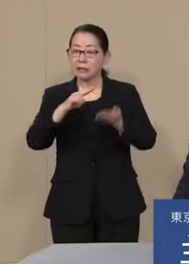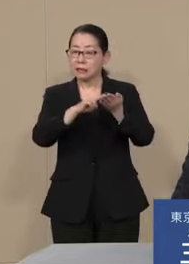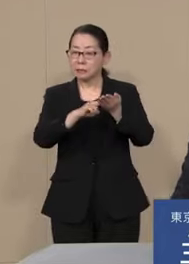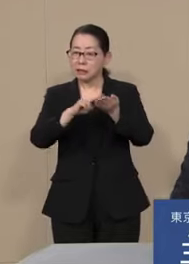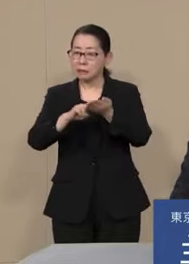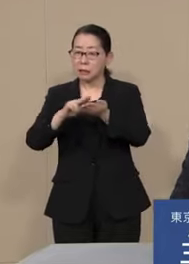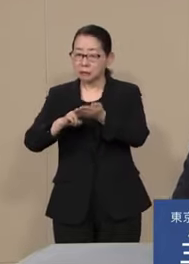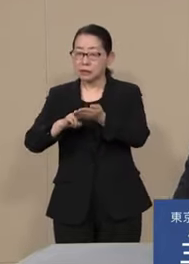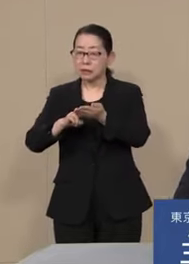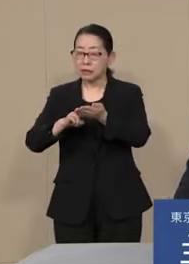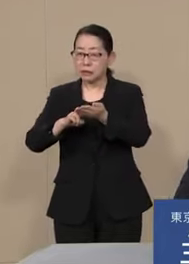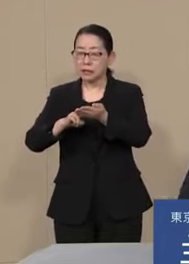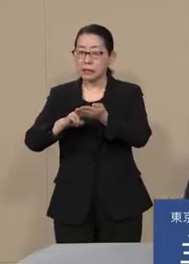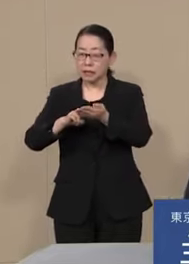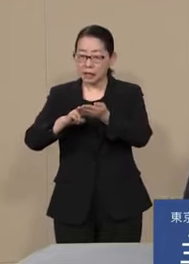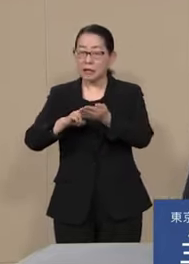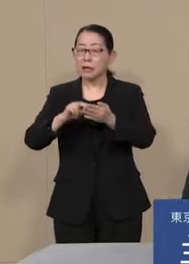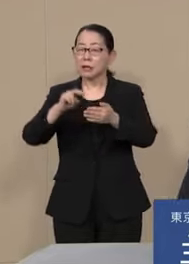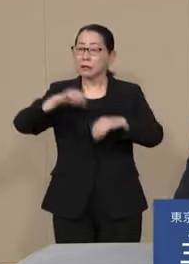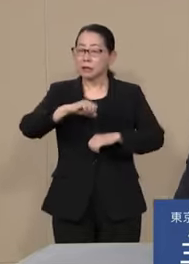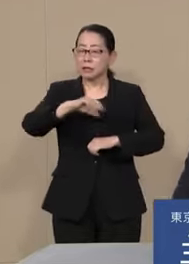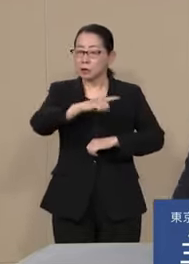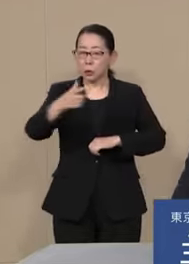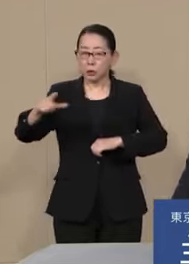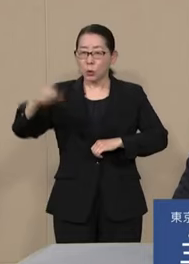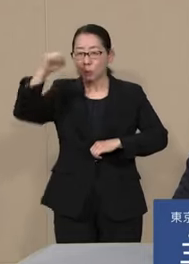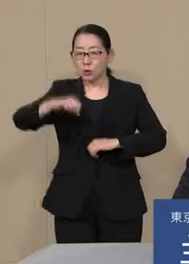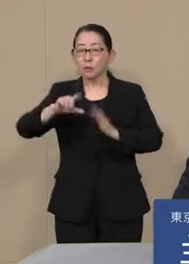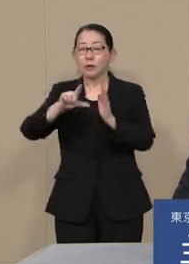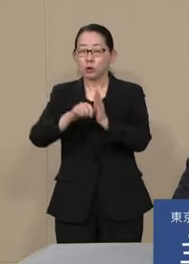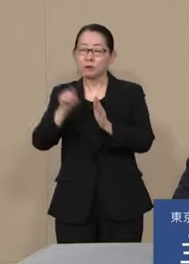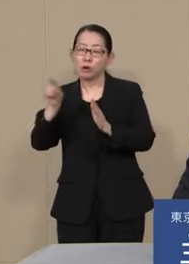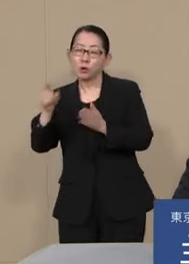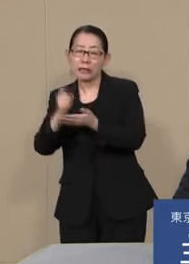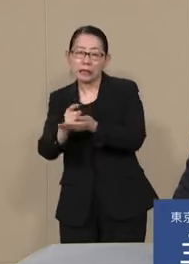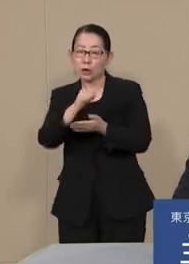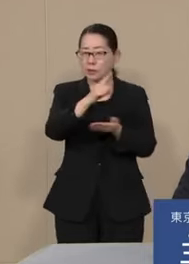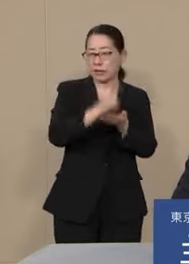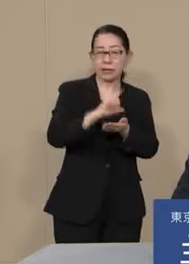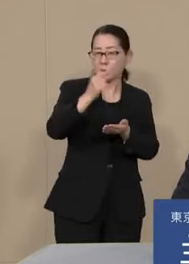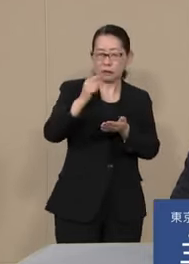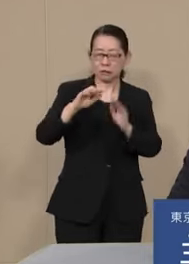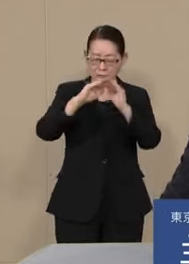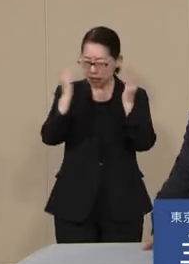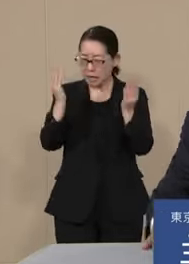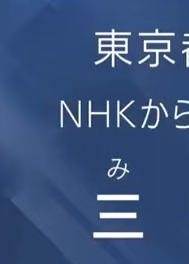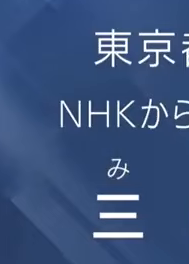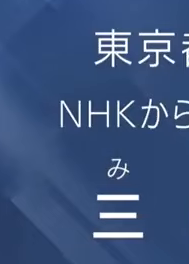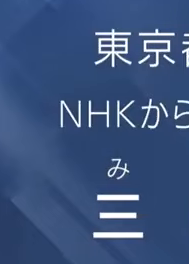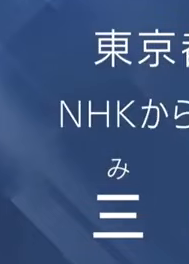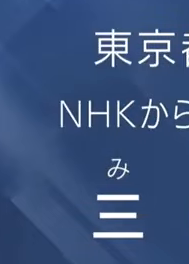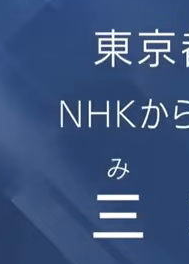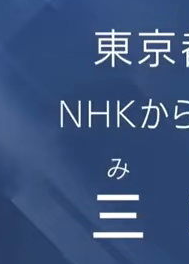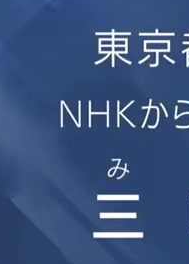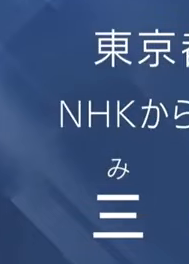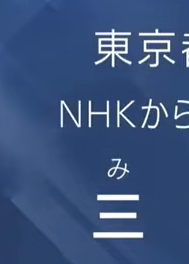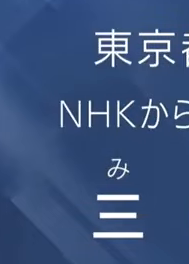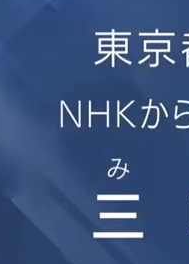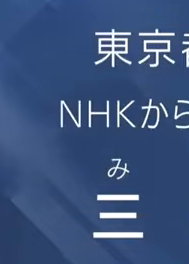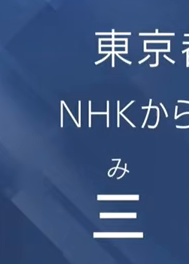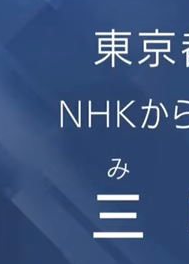増設全て認めな認めと許可性すなわち増税化すべきですご清長